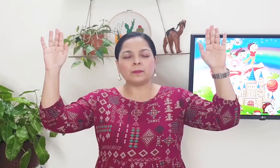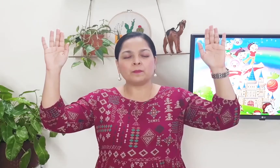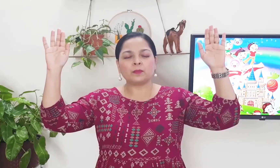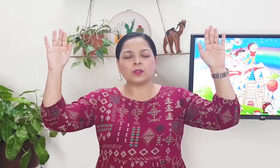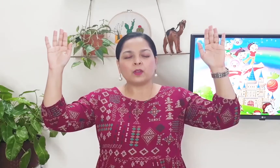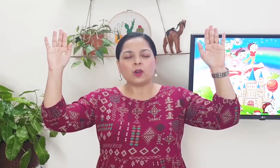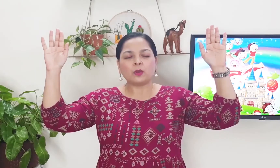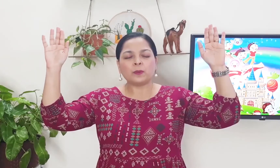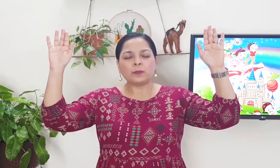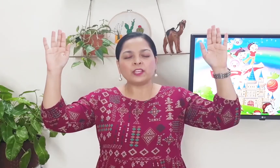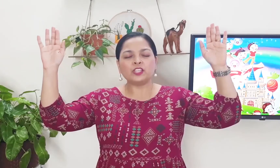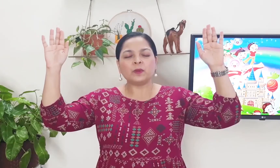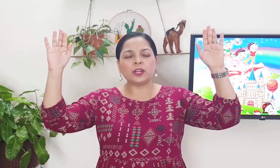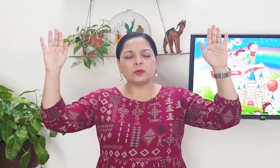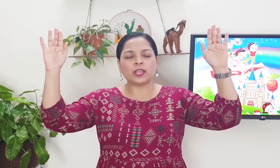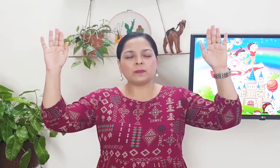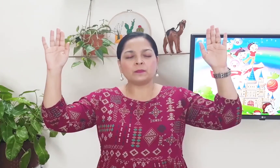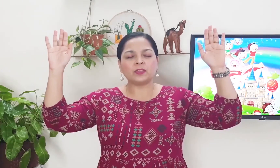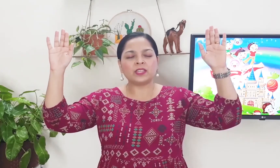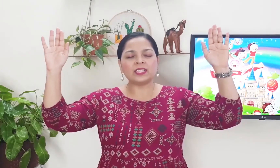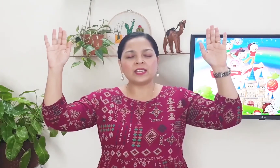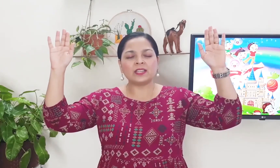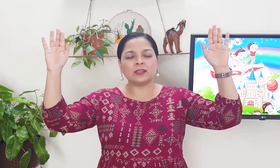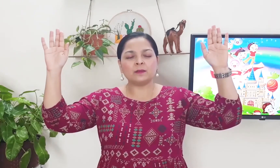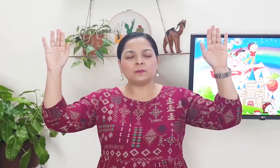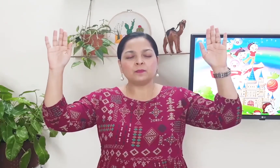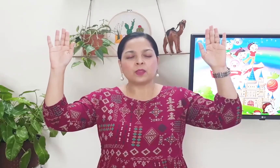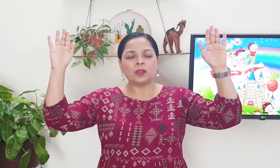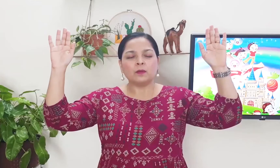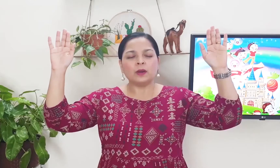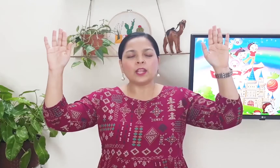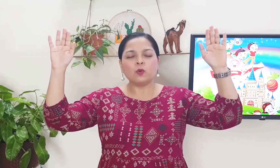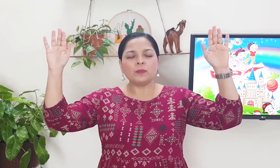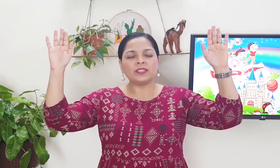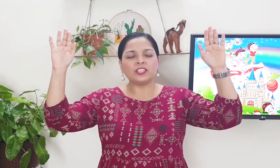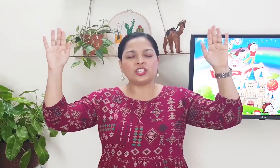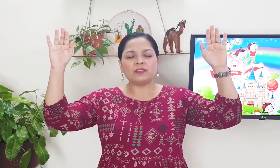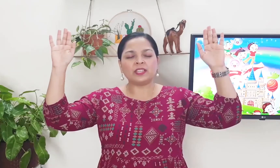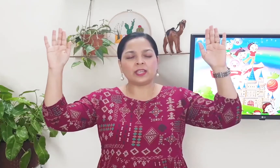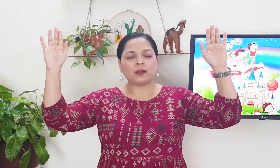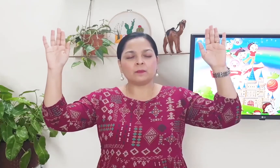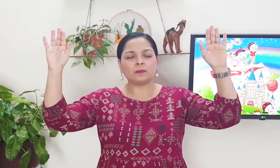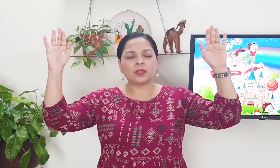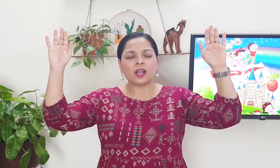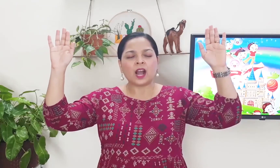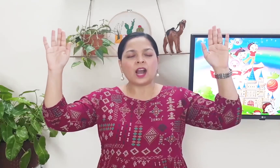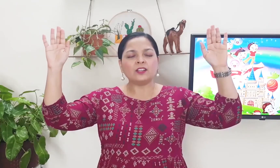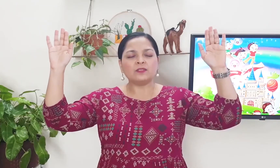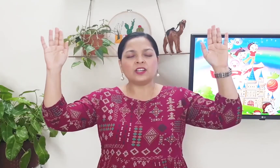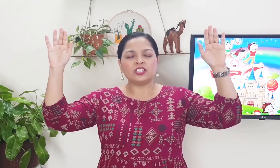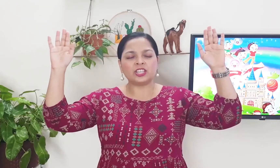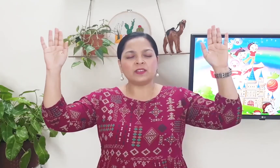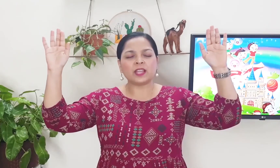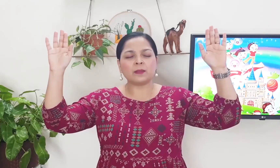मरे और परमेश्वर ने उन्हें तीसरे दिन मरे हुओं में से जीवित किया।